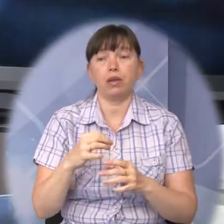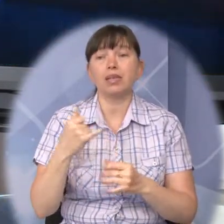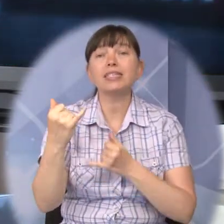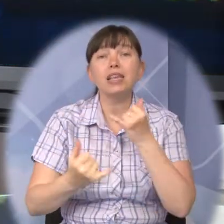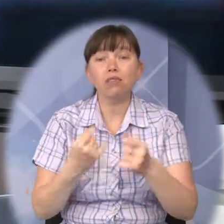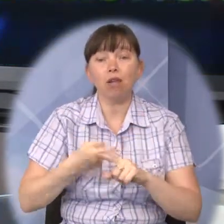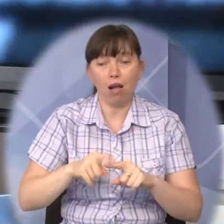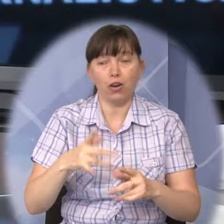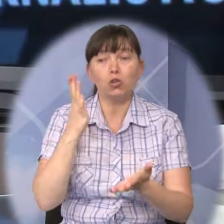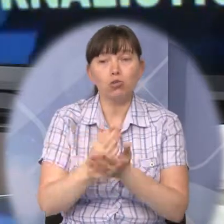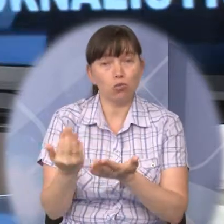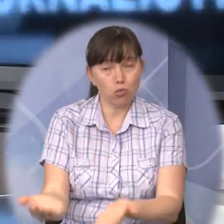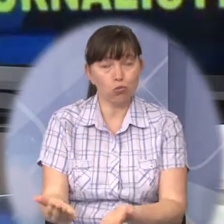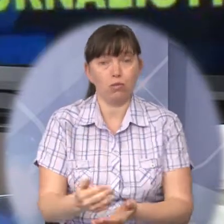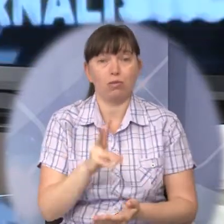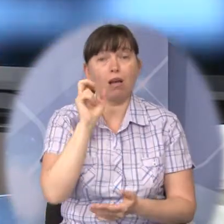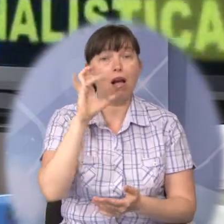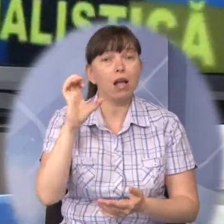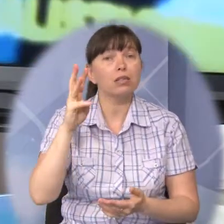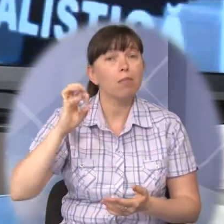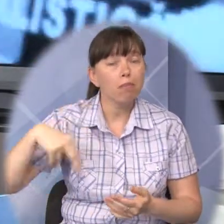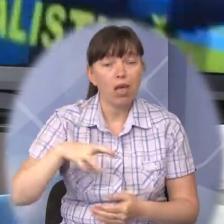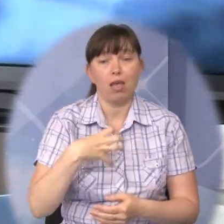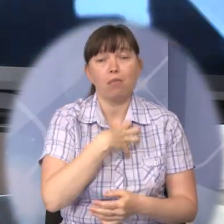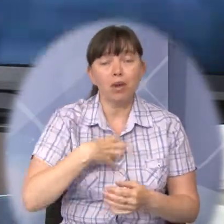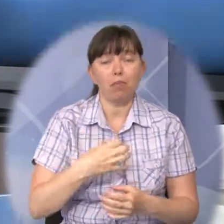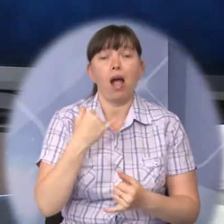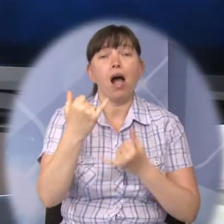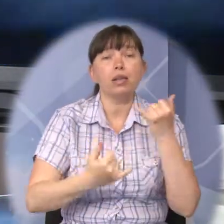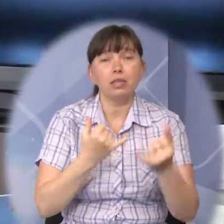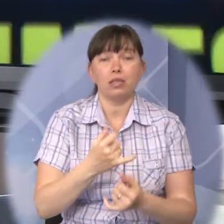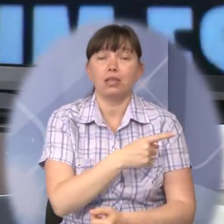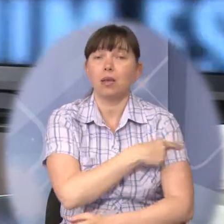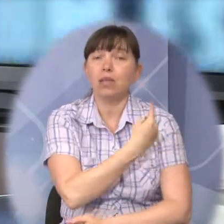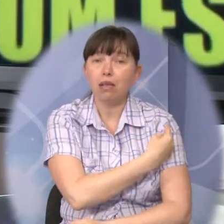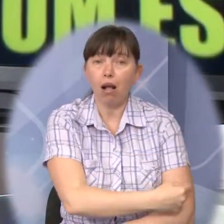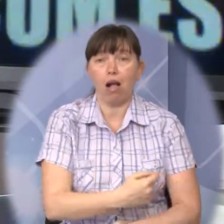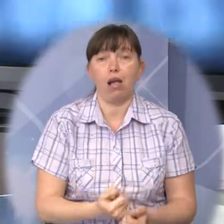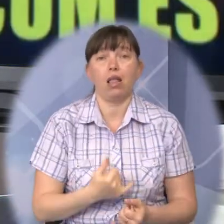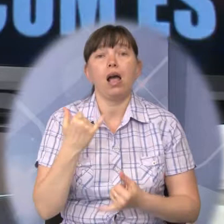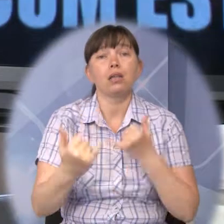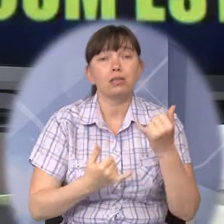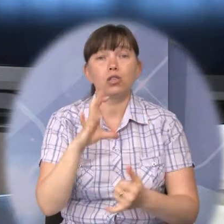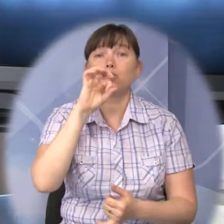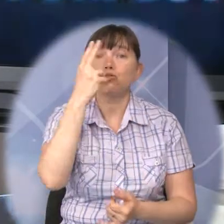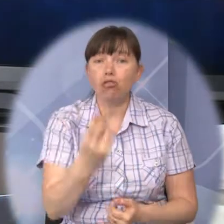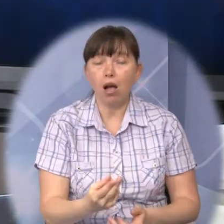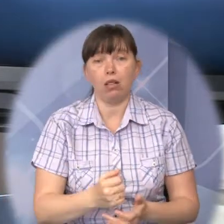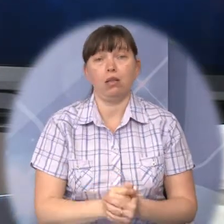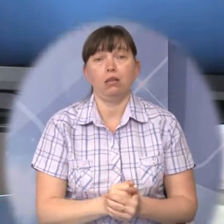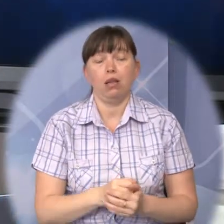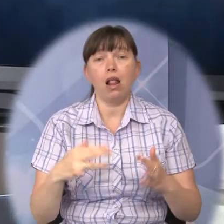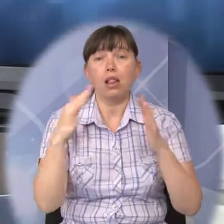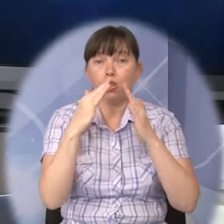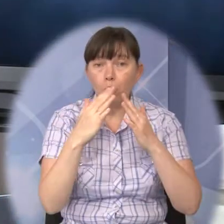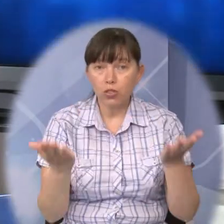prin intermediul Asociației Casmed, serviciile de asistență medicală la domiciliu, servicii de asistență